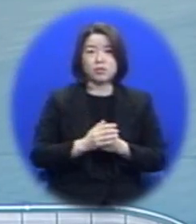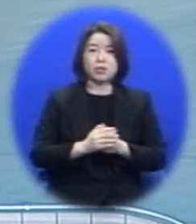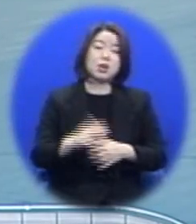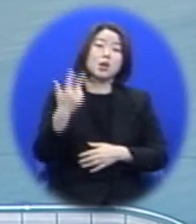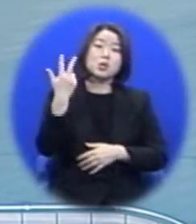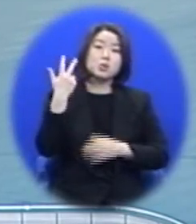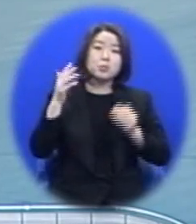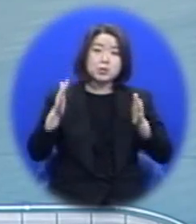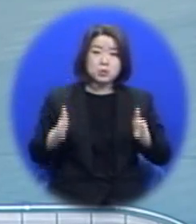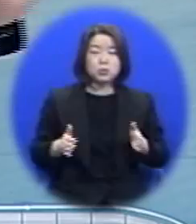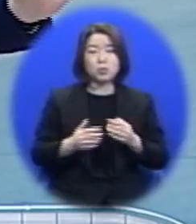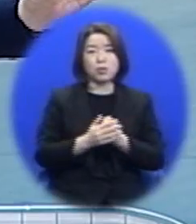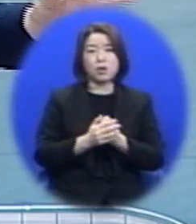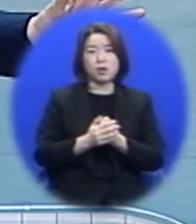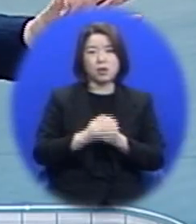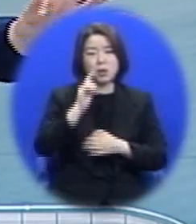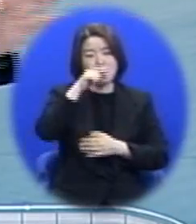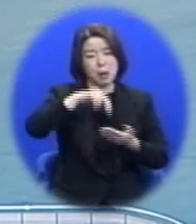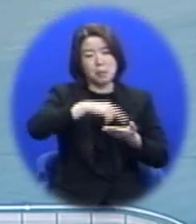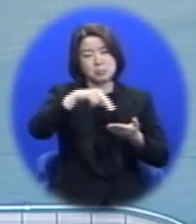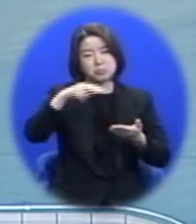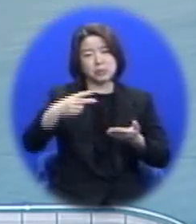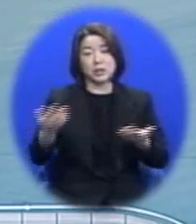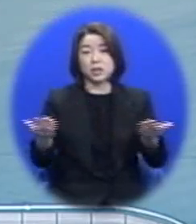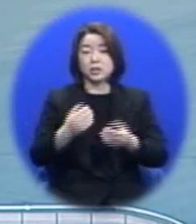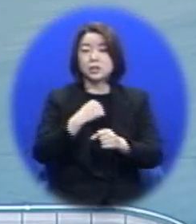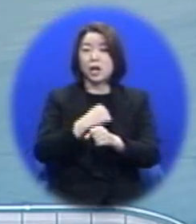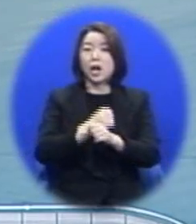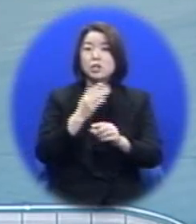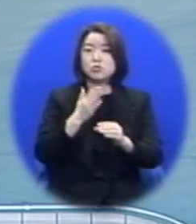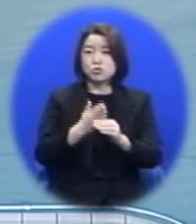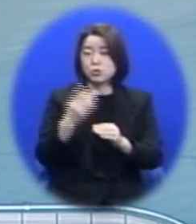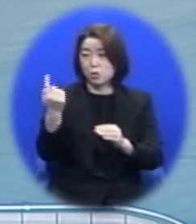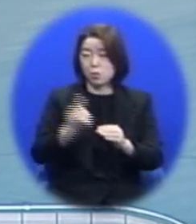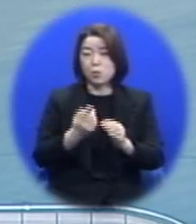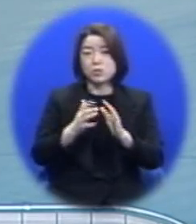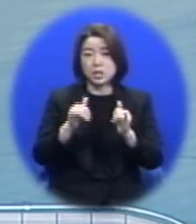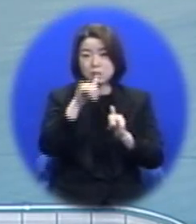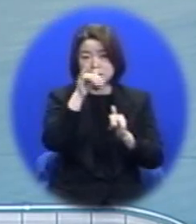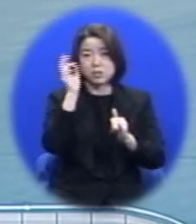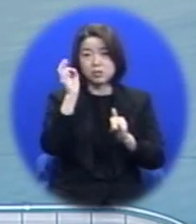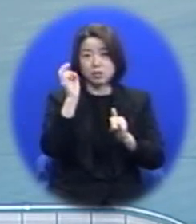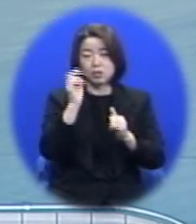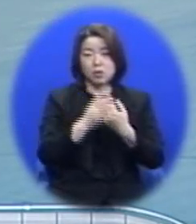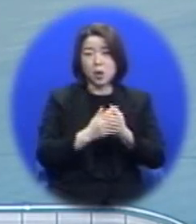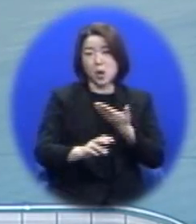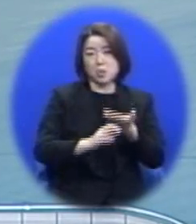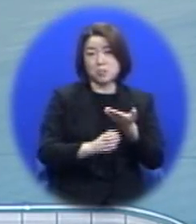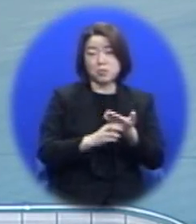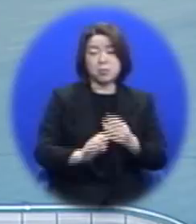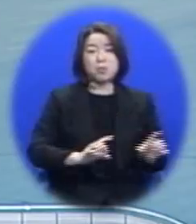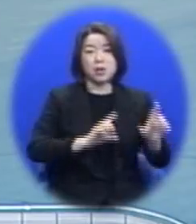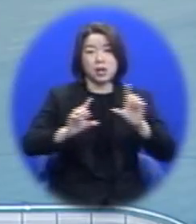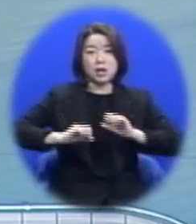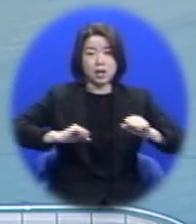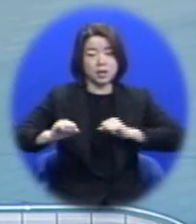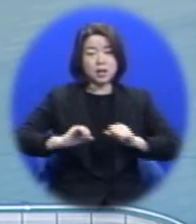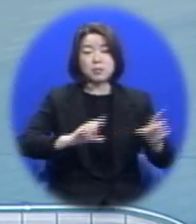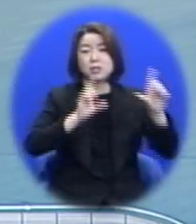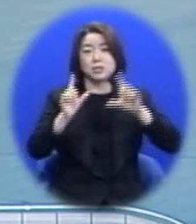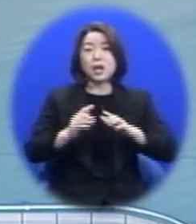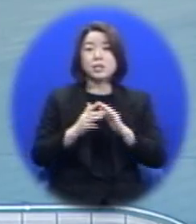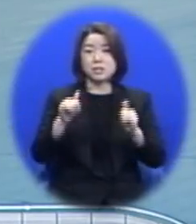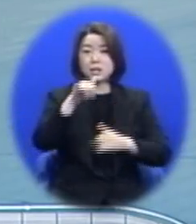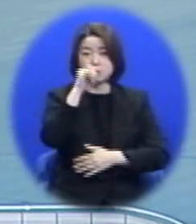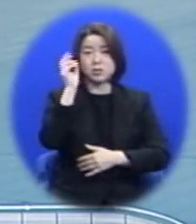지난 주간에 아주 방탕한 일을 하다가 오신 분도 있으실 겁니다. 불법을 행하면서 살고 있는 분도 있으실